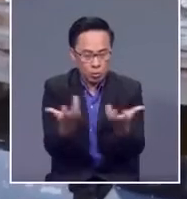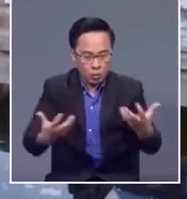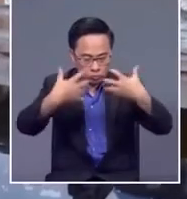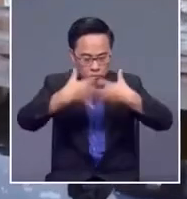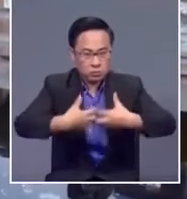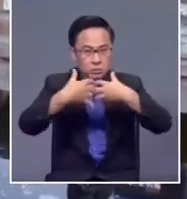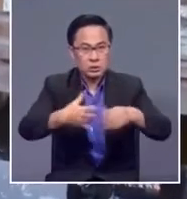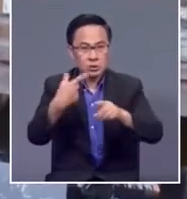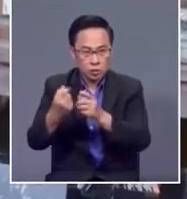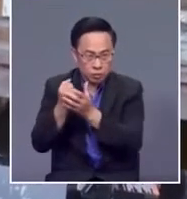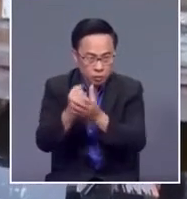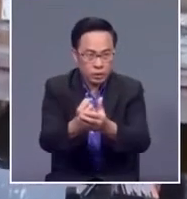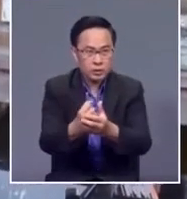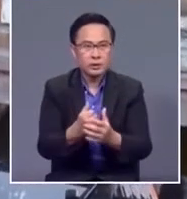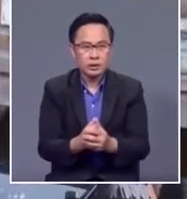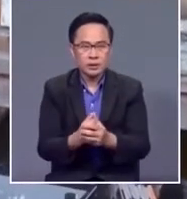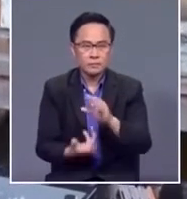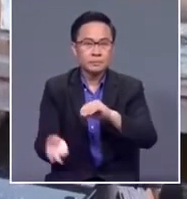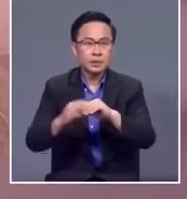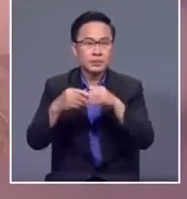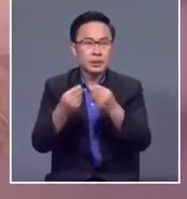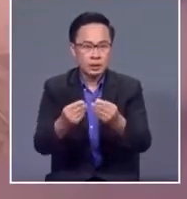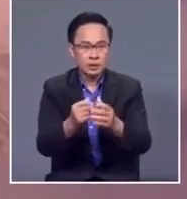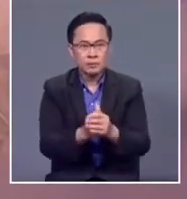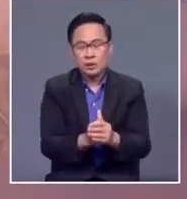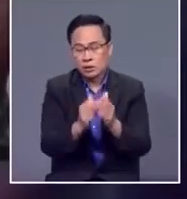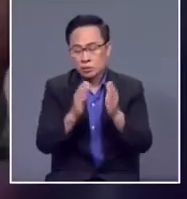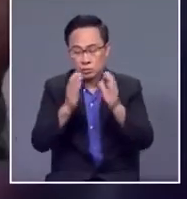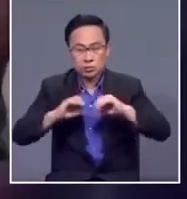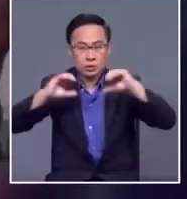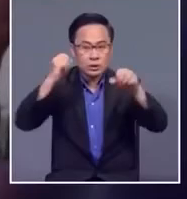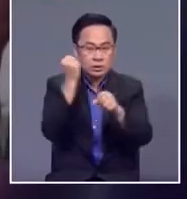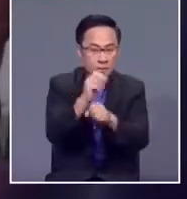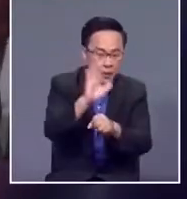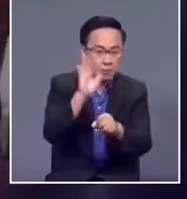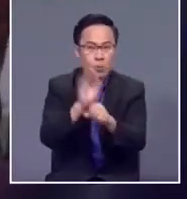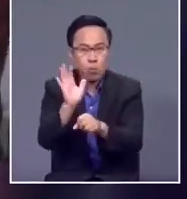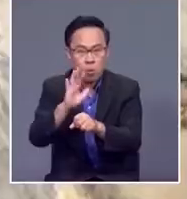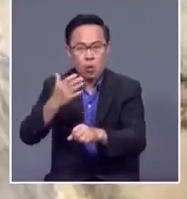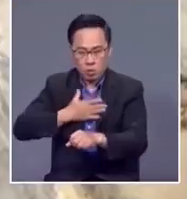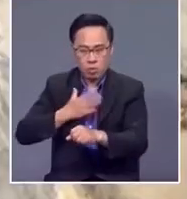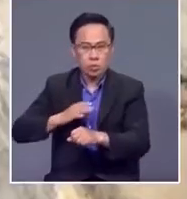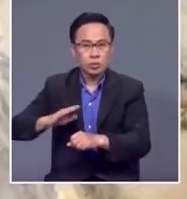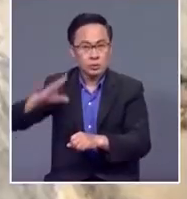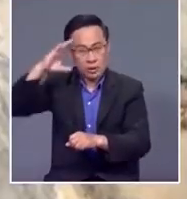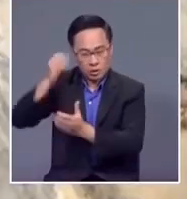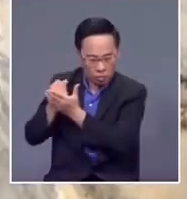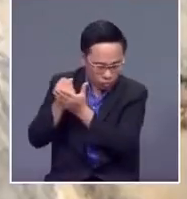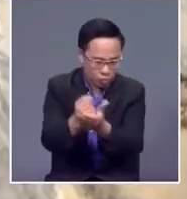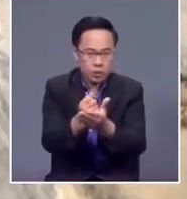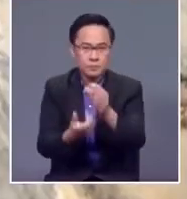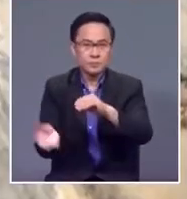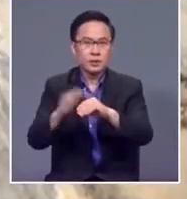ต่อเติมหรือว่าเติมมาเสริมให้กับในส่วนที่บางส่วนของส่วนราชการยังขาดยังไม่ครบแล้วก็มาเสริมให้ครับเพื่อขับเค